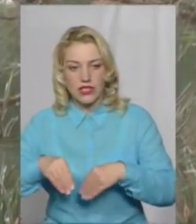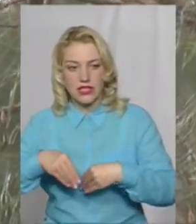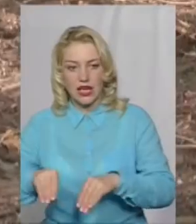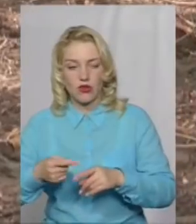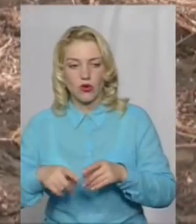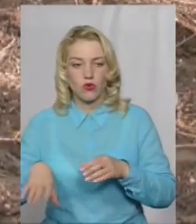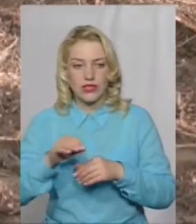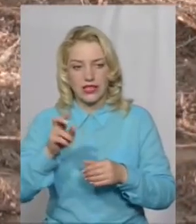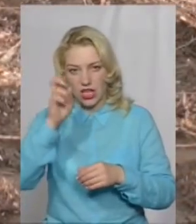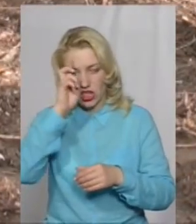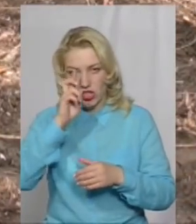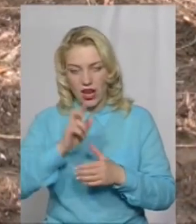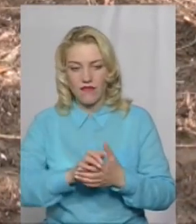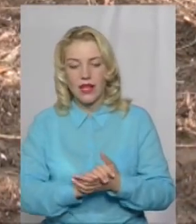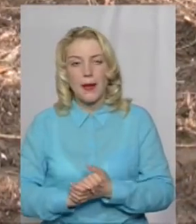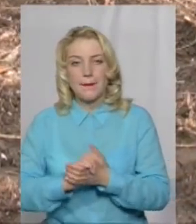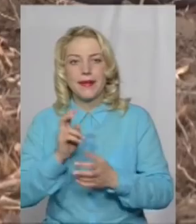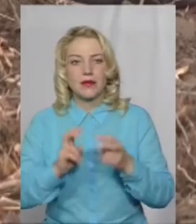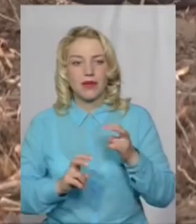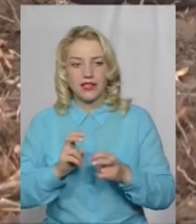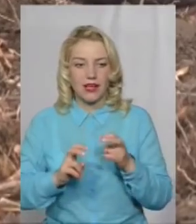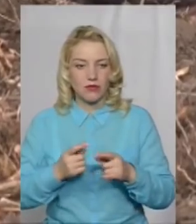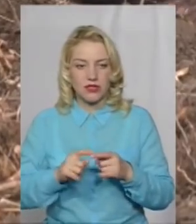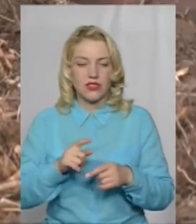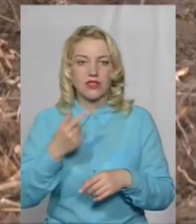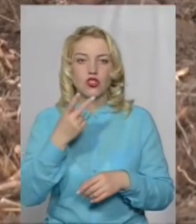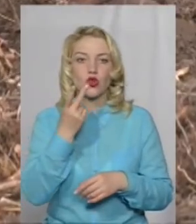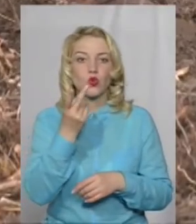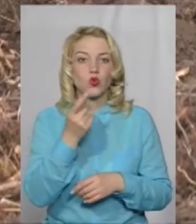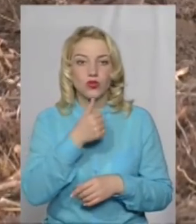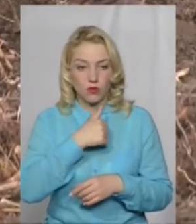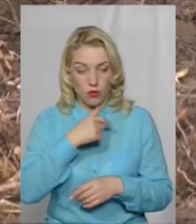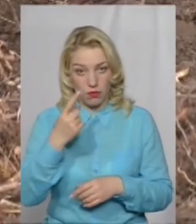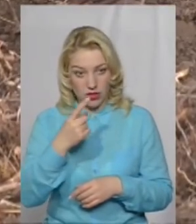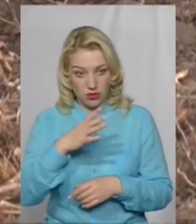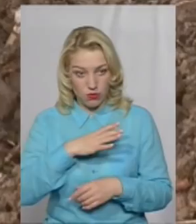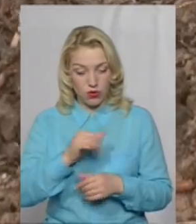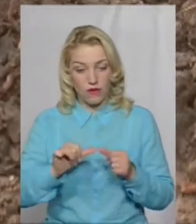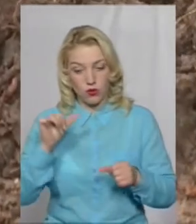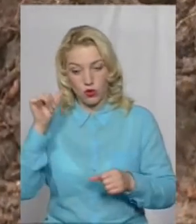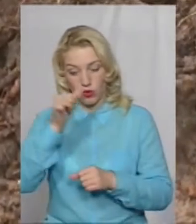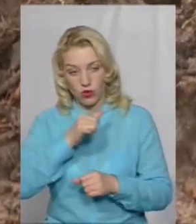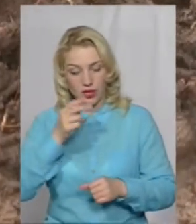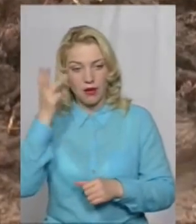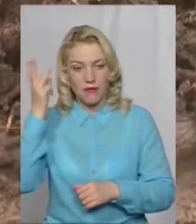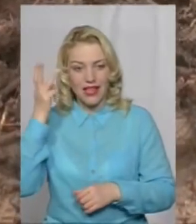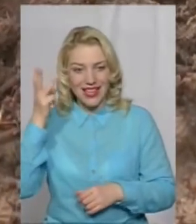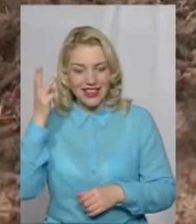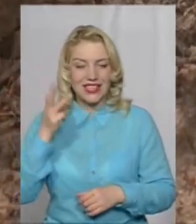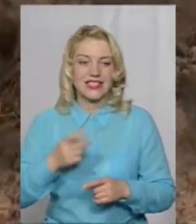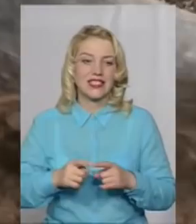У державному підприємстві «Проскурівське лісове господарство» це друга спроба. Перша була торік у Хмельницькому лісництві на території Гвардійської